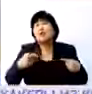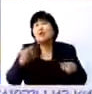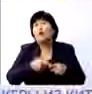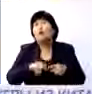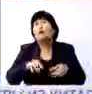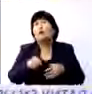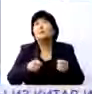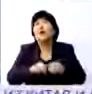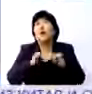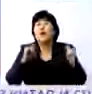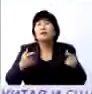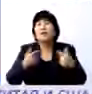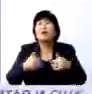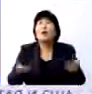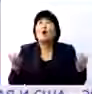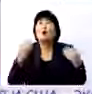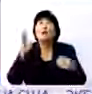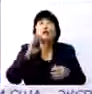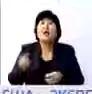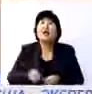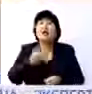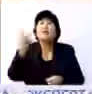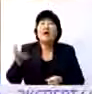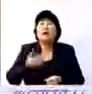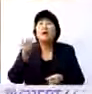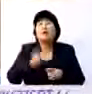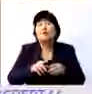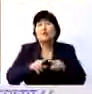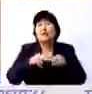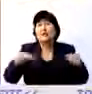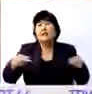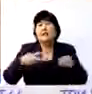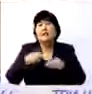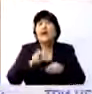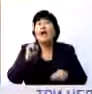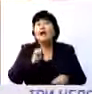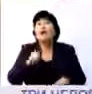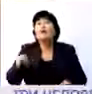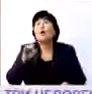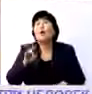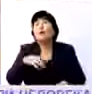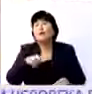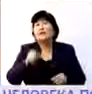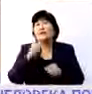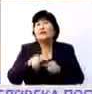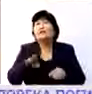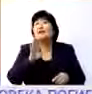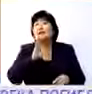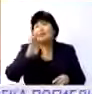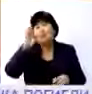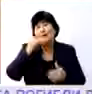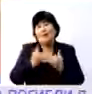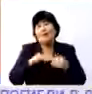было приурочено открытие уголка отдыха с фонтаном. Честь прирезать ленту предоставили Айгерам и Даурену, которых в центре называют Кожебек и